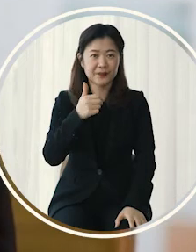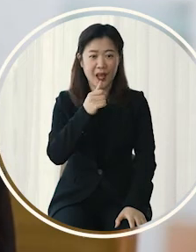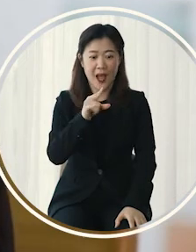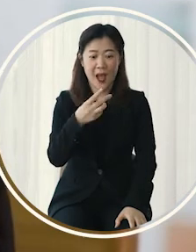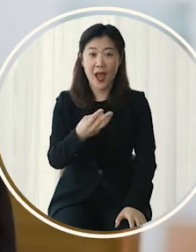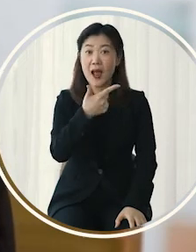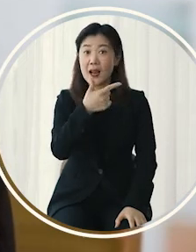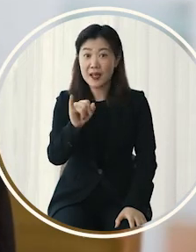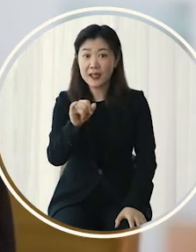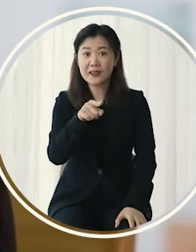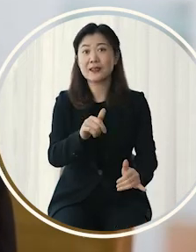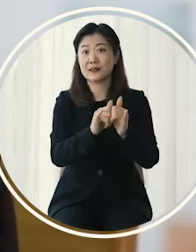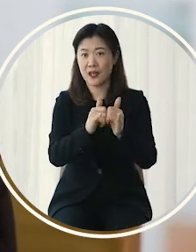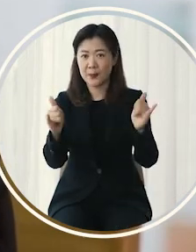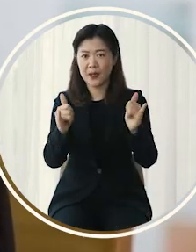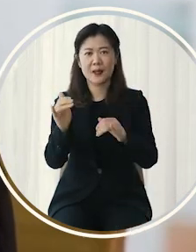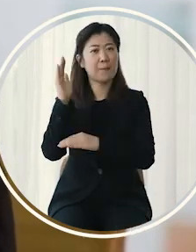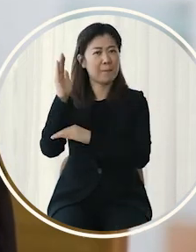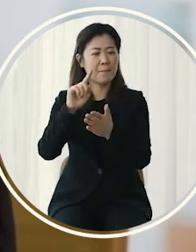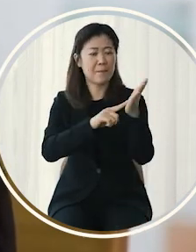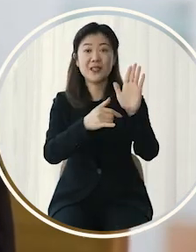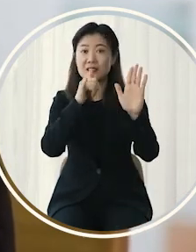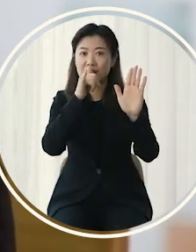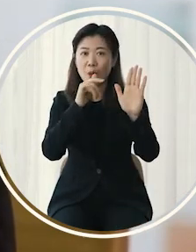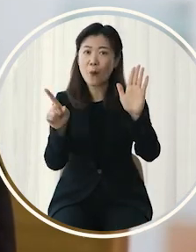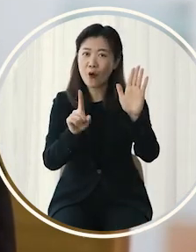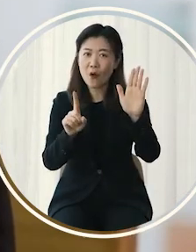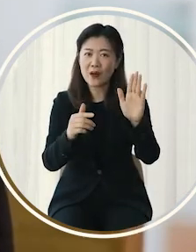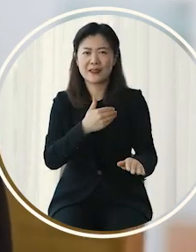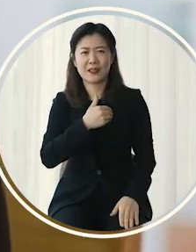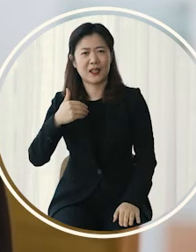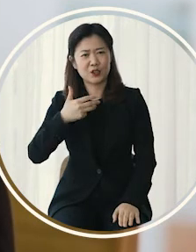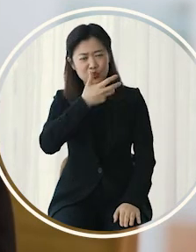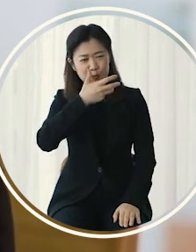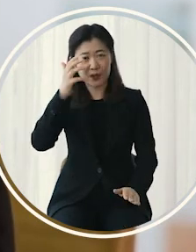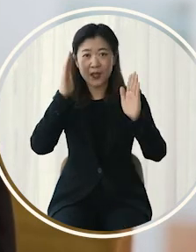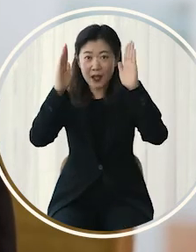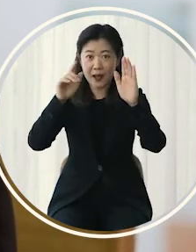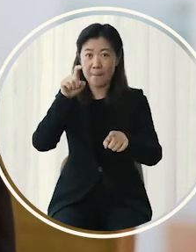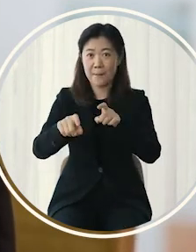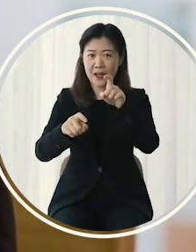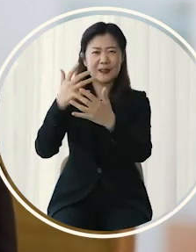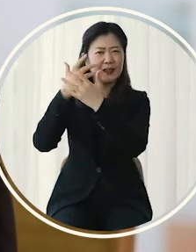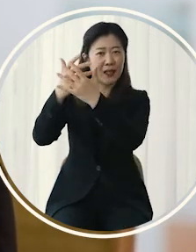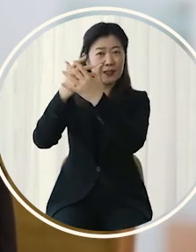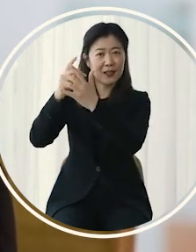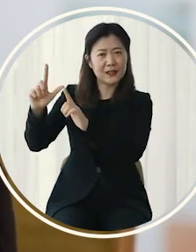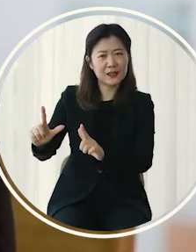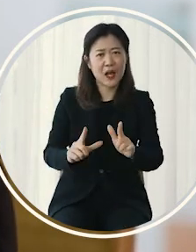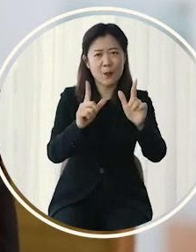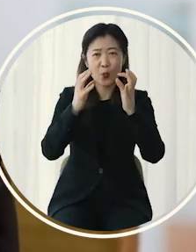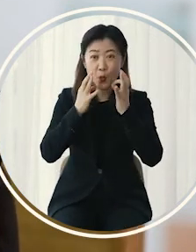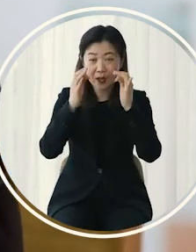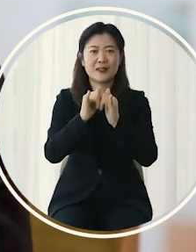데이비스 소로우라는 분이 계신데, 그분이 이런 말씀을 하셨어요. 자신 있게 꿈을 향해 나아가고 상상해온 삶을 살려고